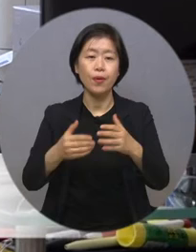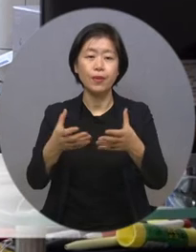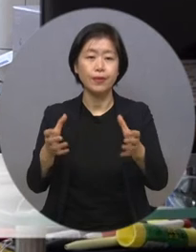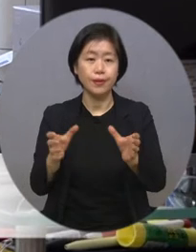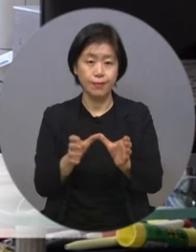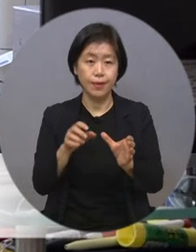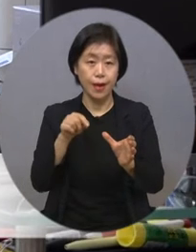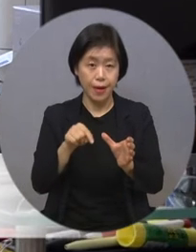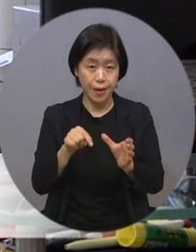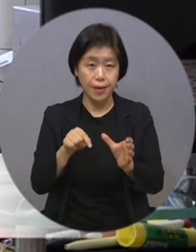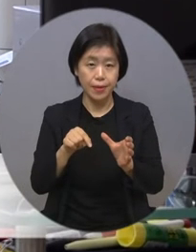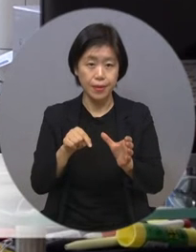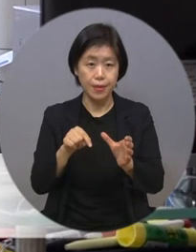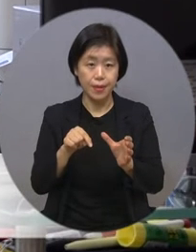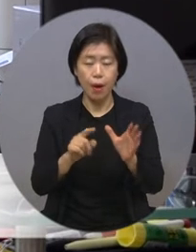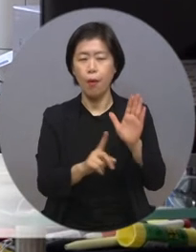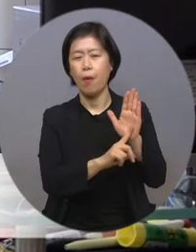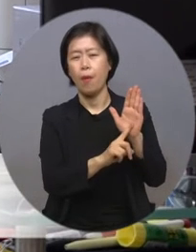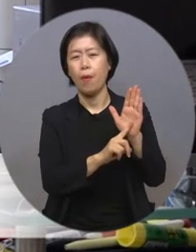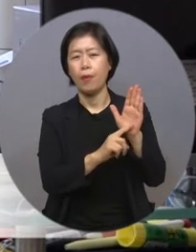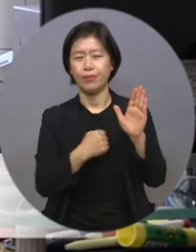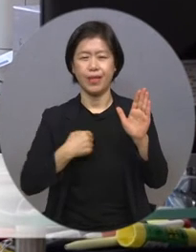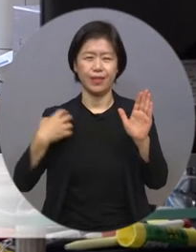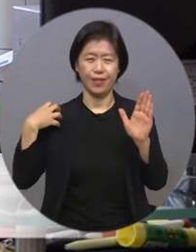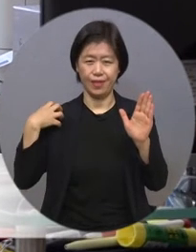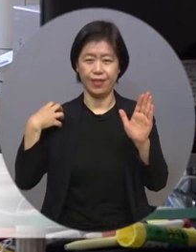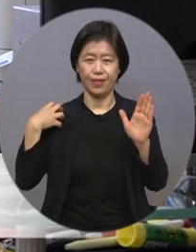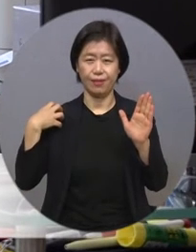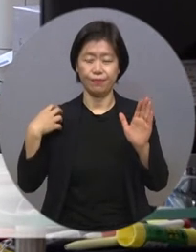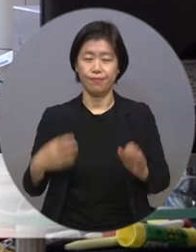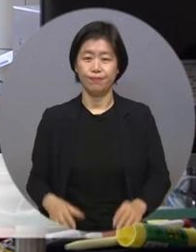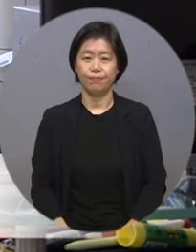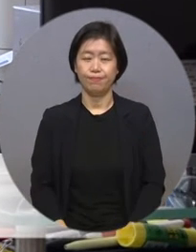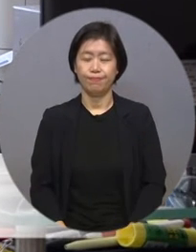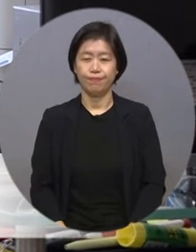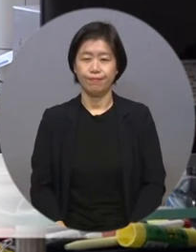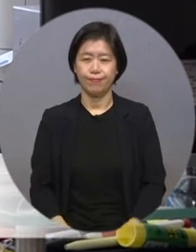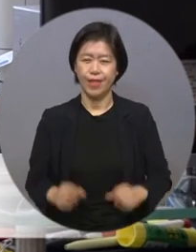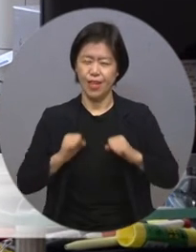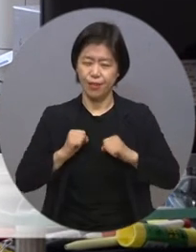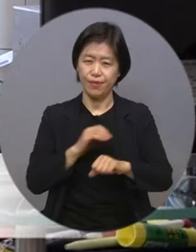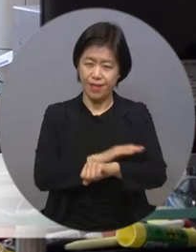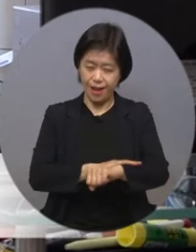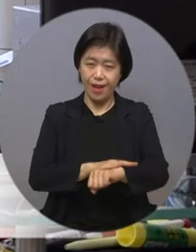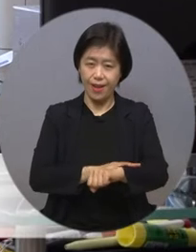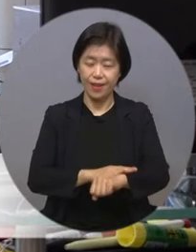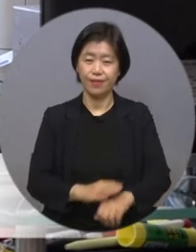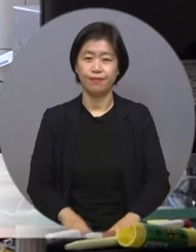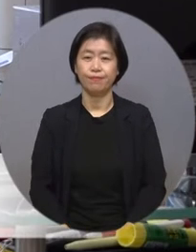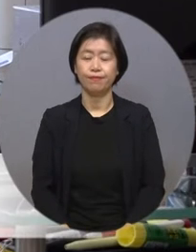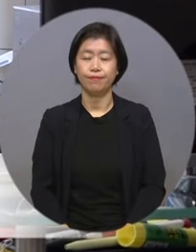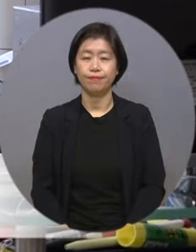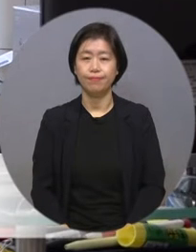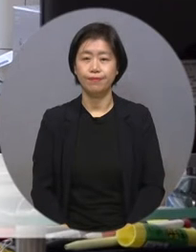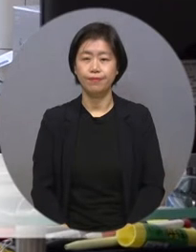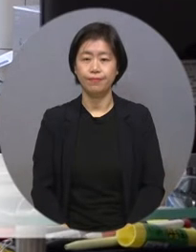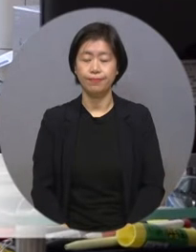국민건강보험공단이 하는 부분에 있어 내내 역할을 홍보 역할을 조금 더 많이 할